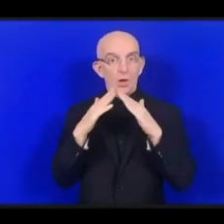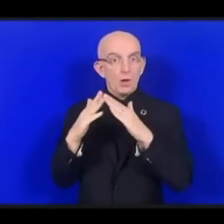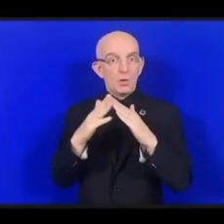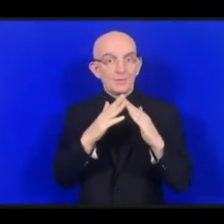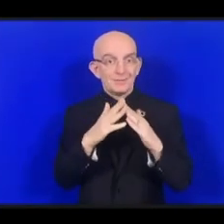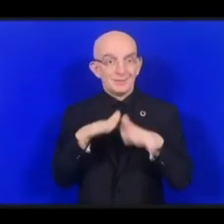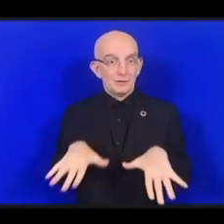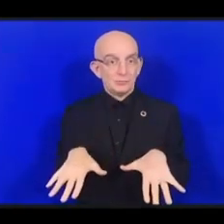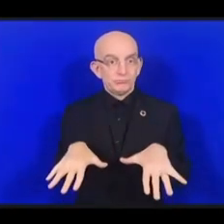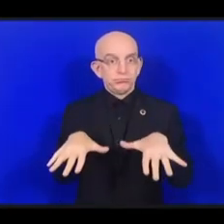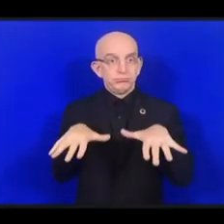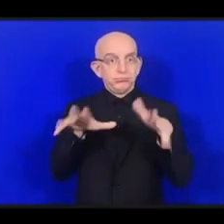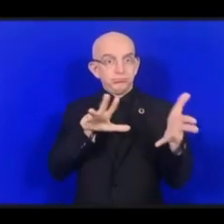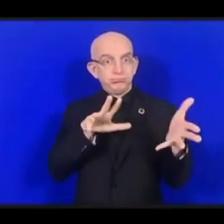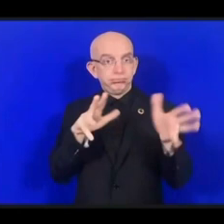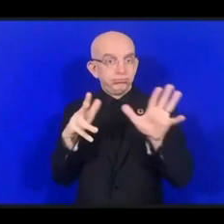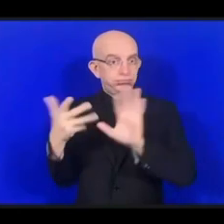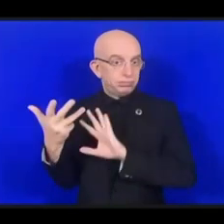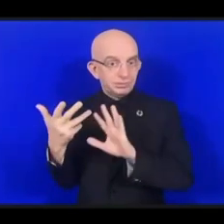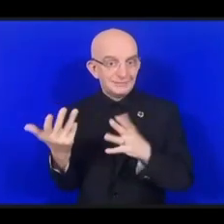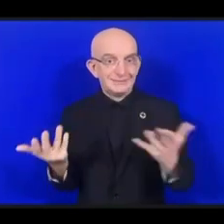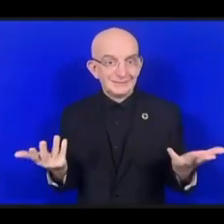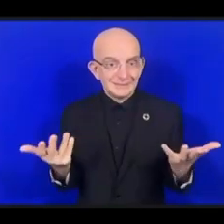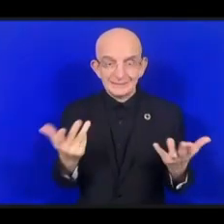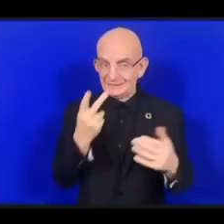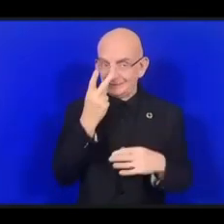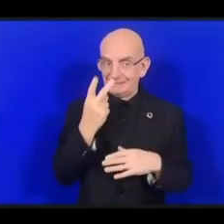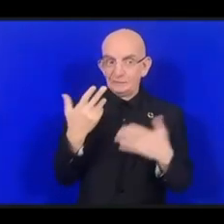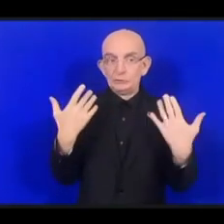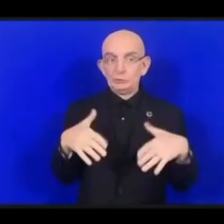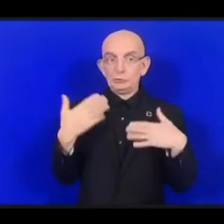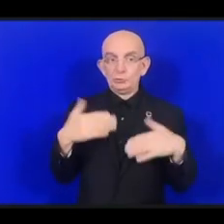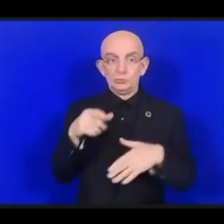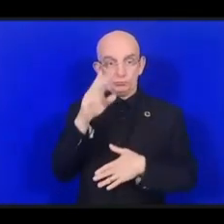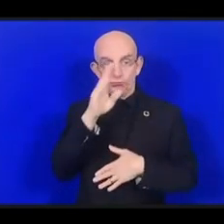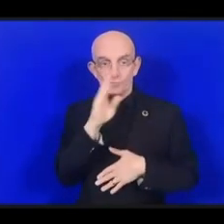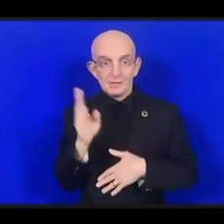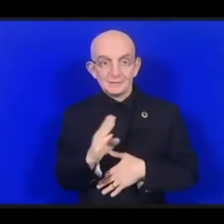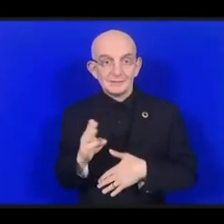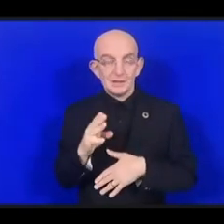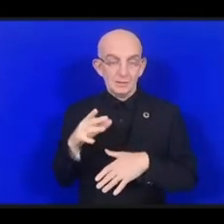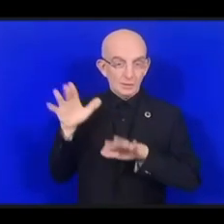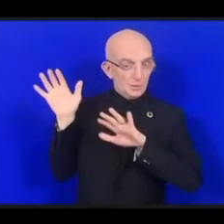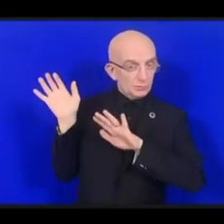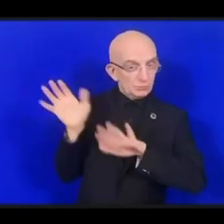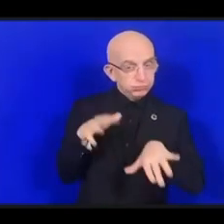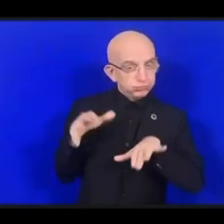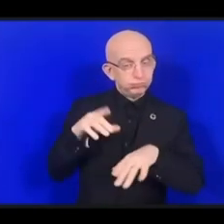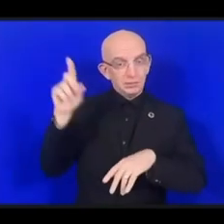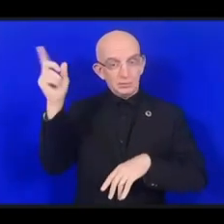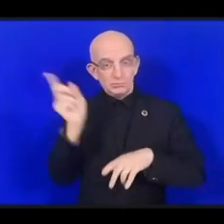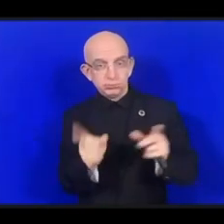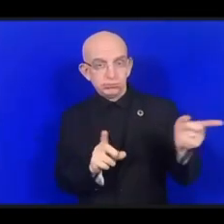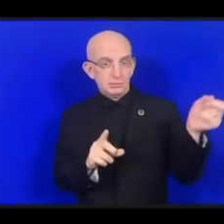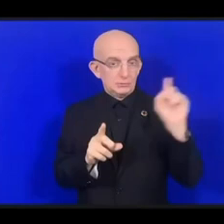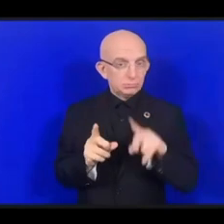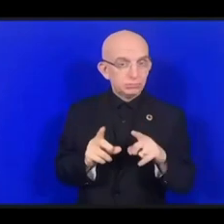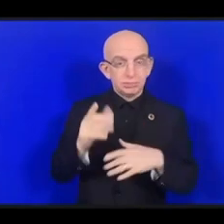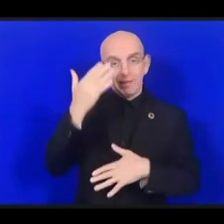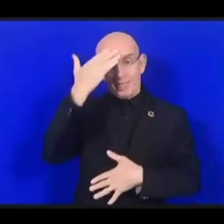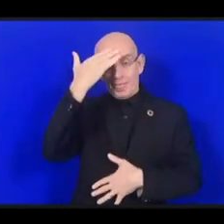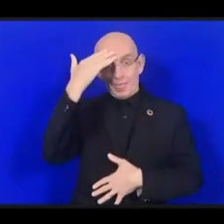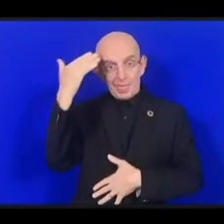tempêtes qui font rage en même temps aucun environnement naturel ne pourra